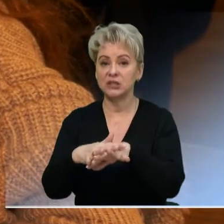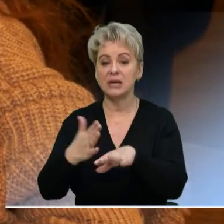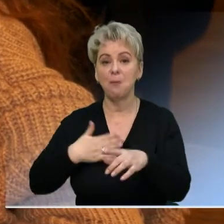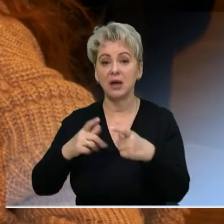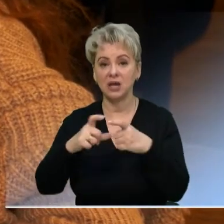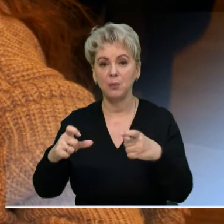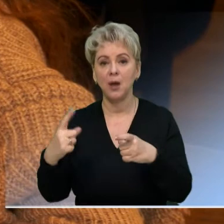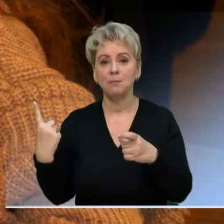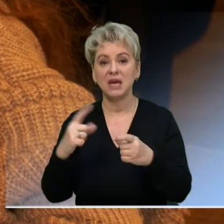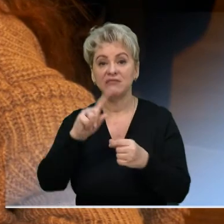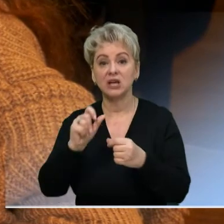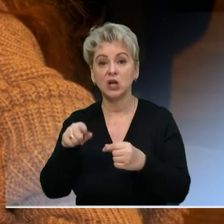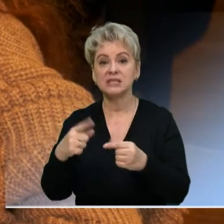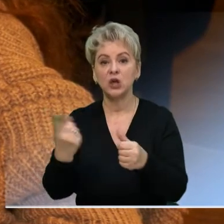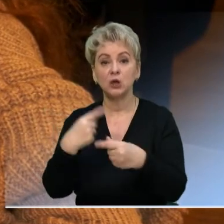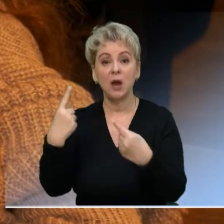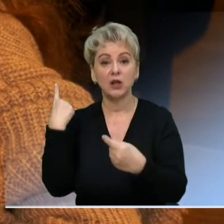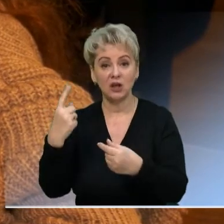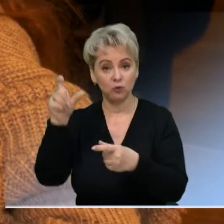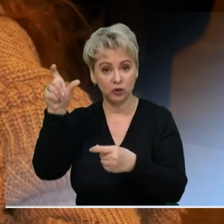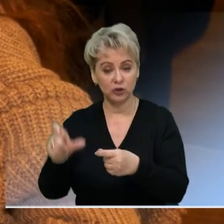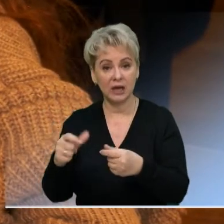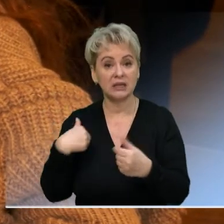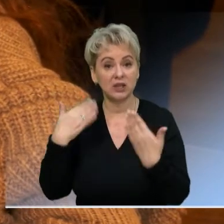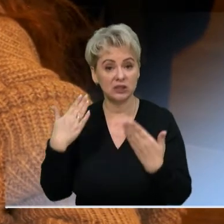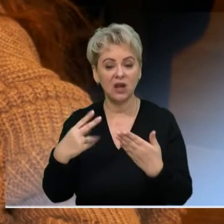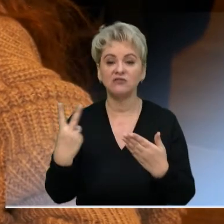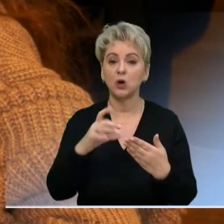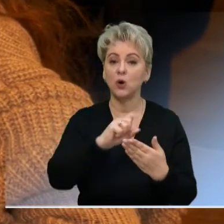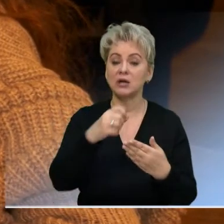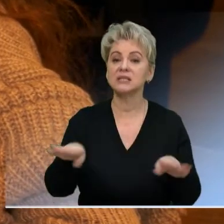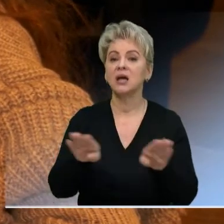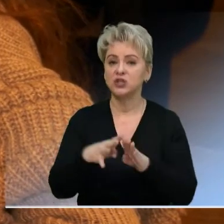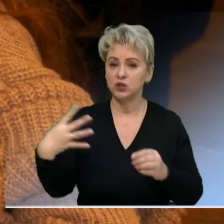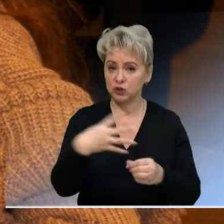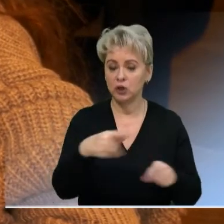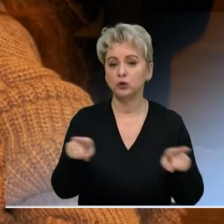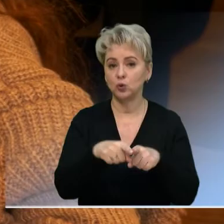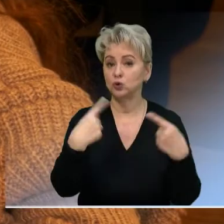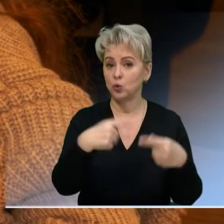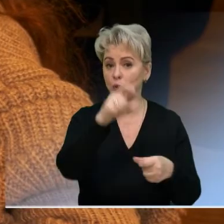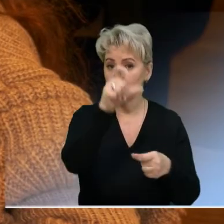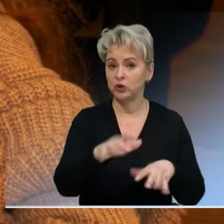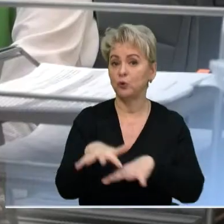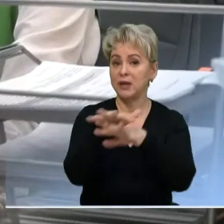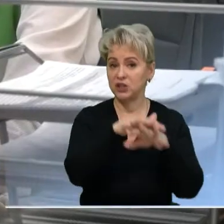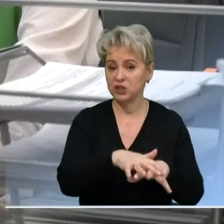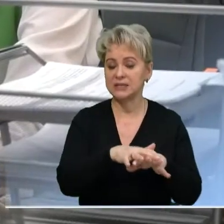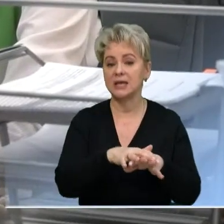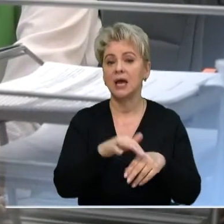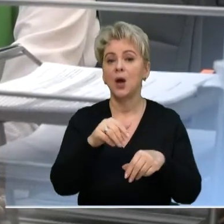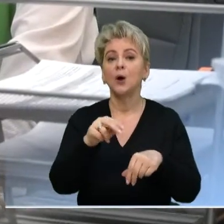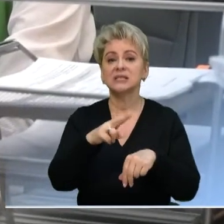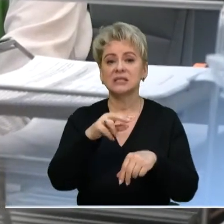карты первый раз на имя одного человека, пользователя, и второй раз такая же сумма, но уже на другого человека.